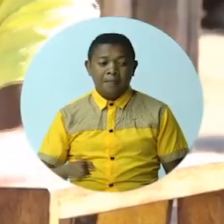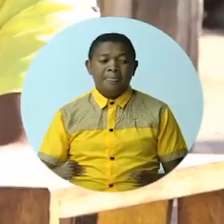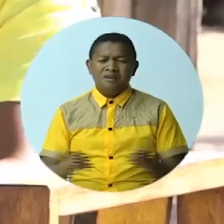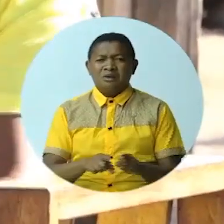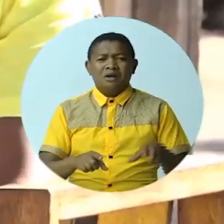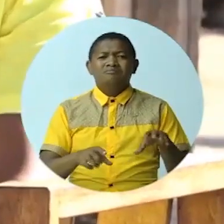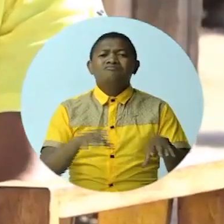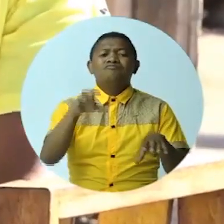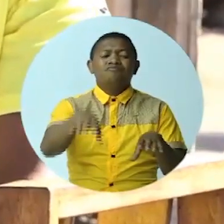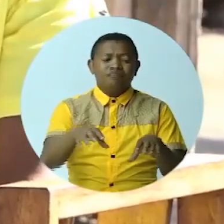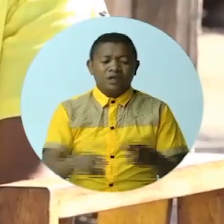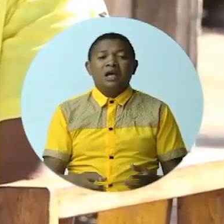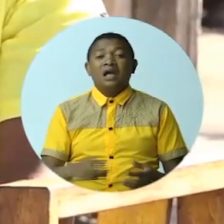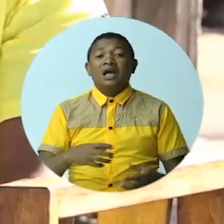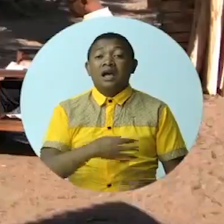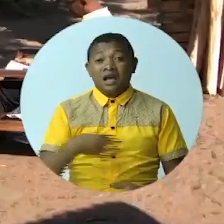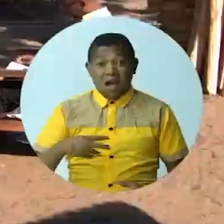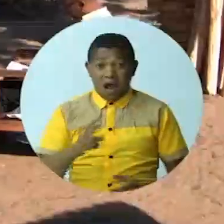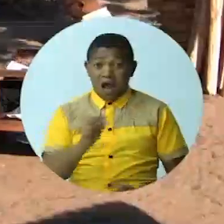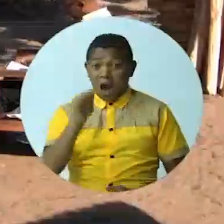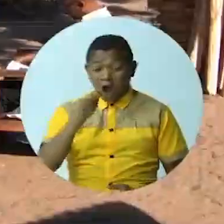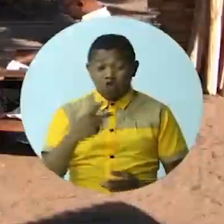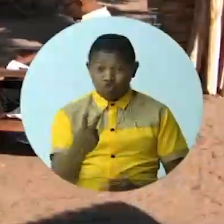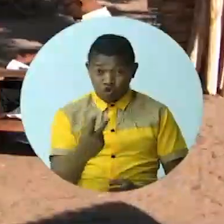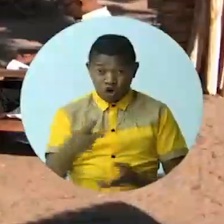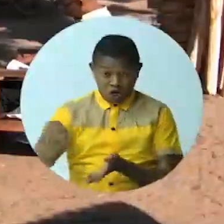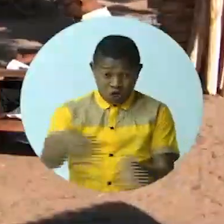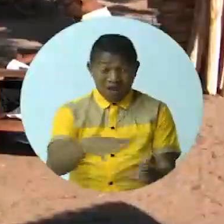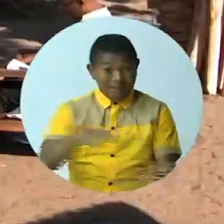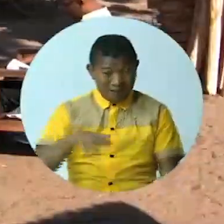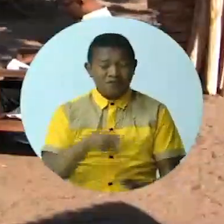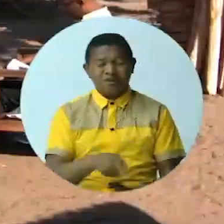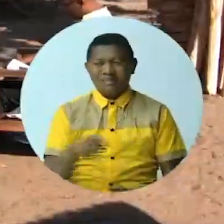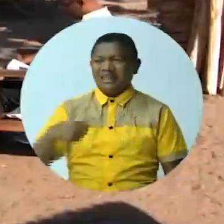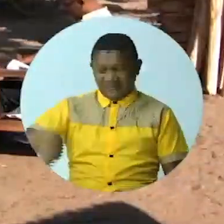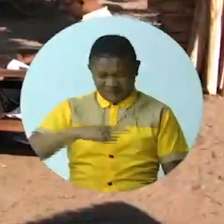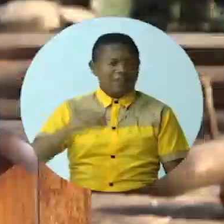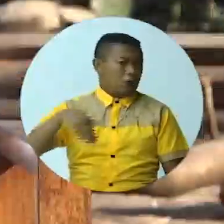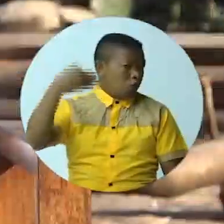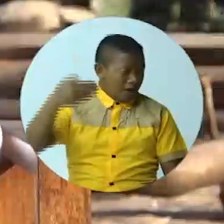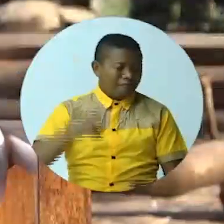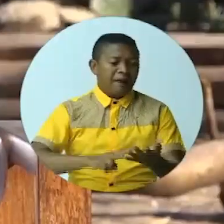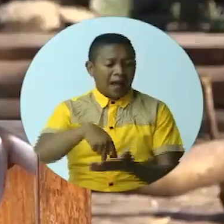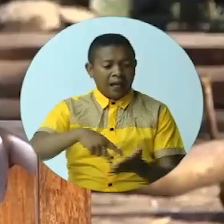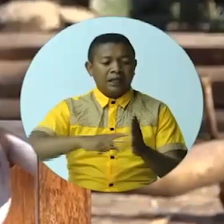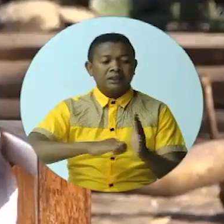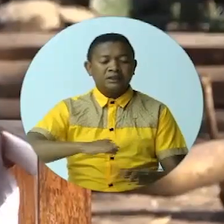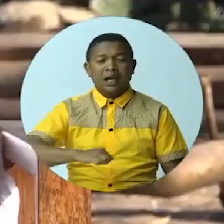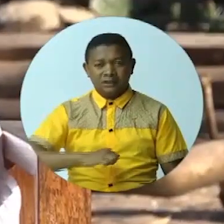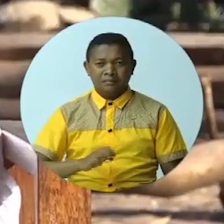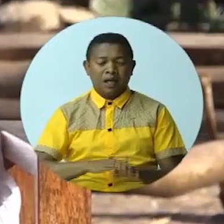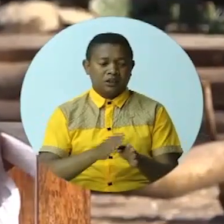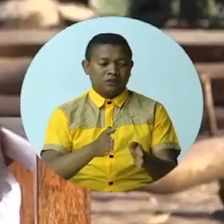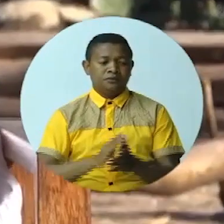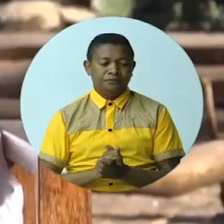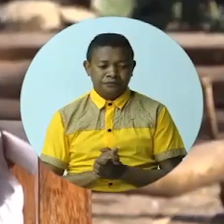tetikasa lehibe a mba hahafahana mitondra vaaolana maharitra noho izany zany dia zao ny